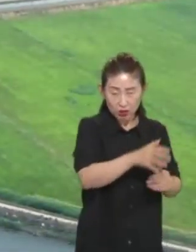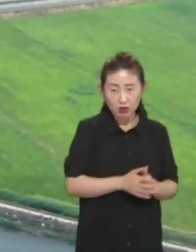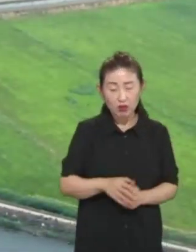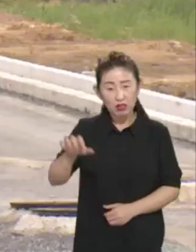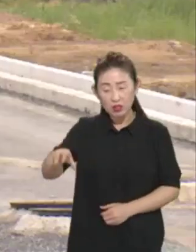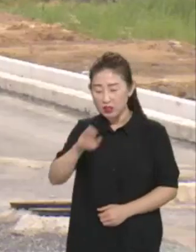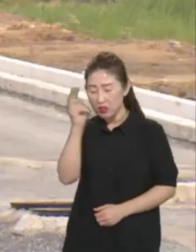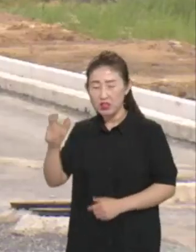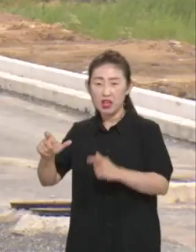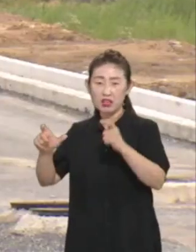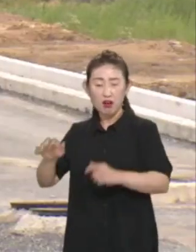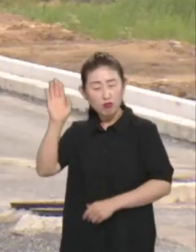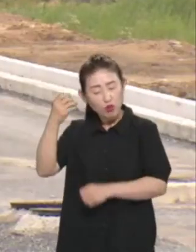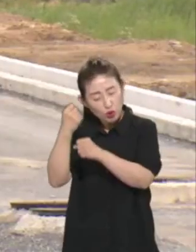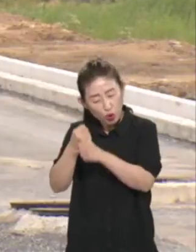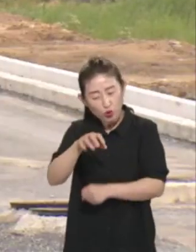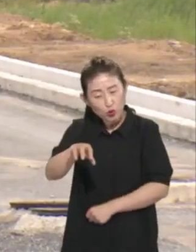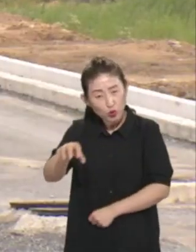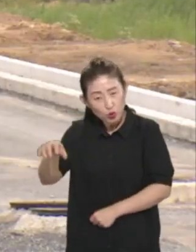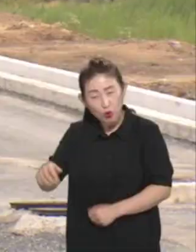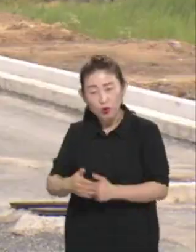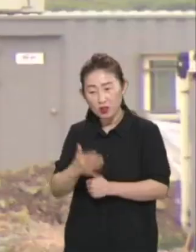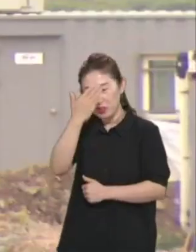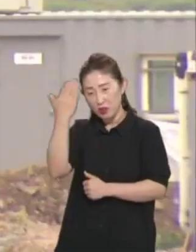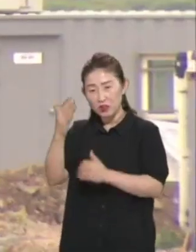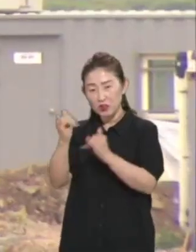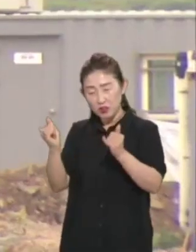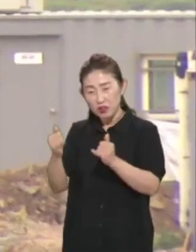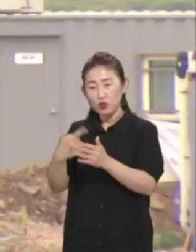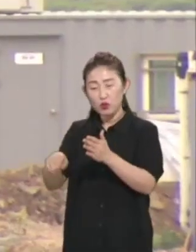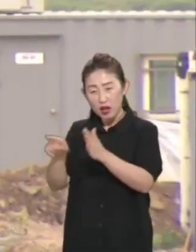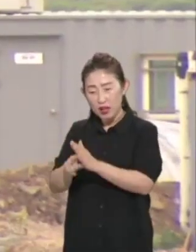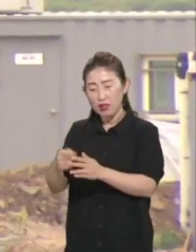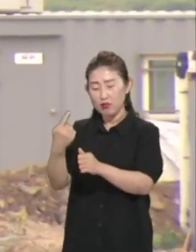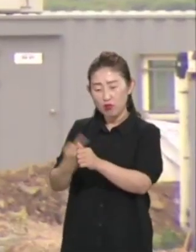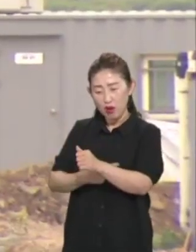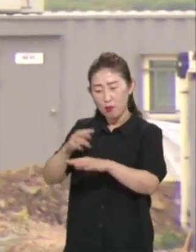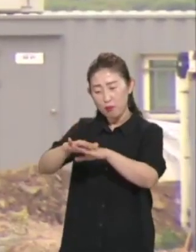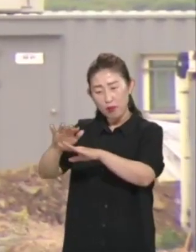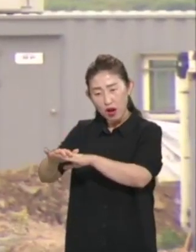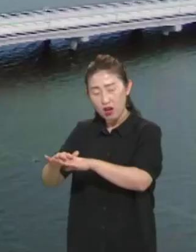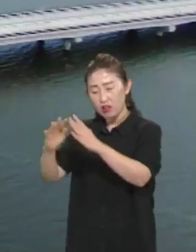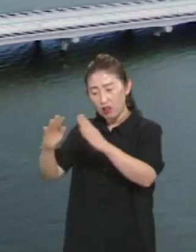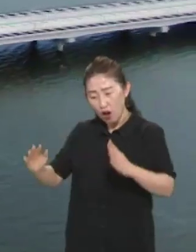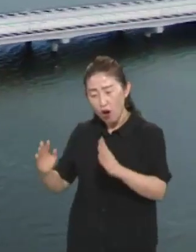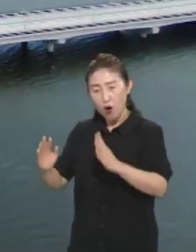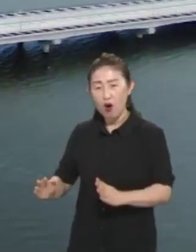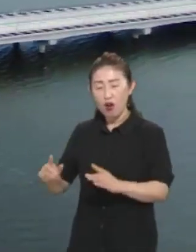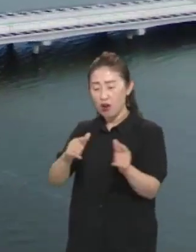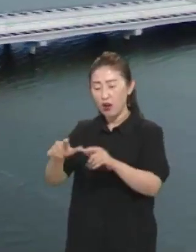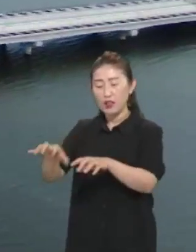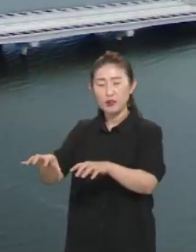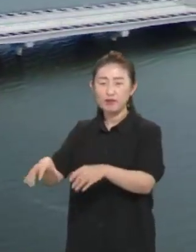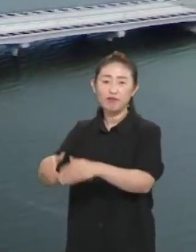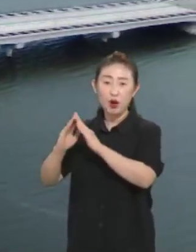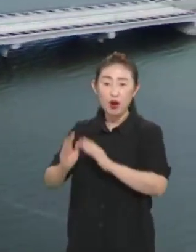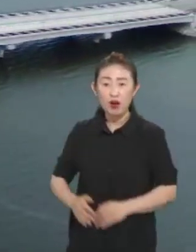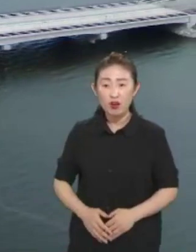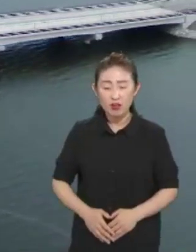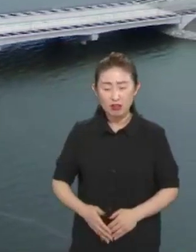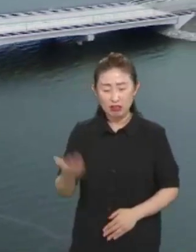동쪽 서산은 미래의 먹거리 연구시설과 청년 스마트팜 등을 포함한 웰빙 바이오 특구가 조성되고 있습니다.